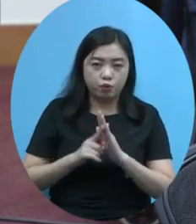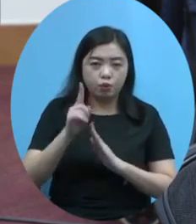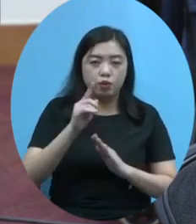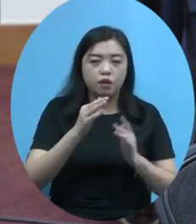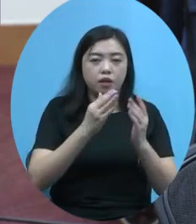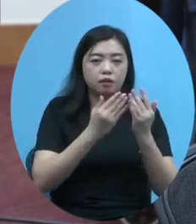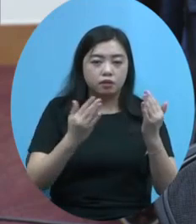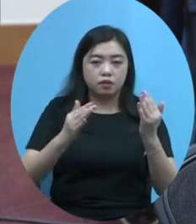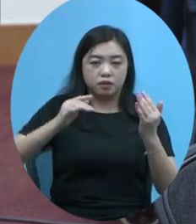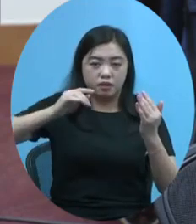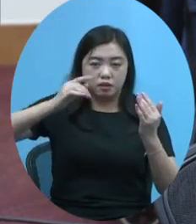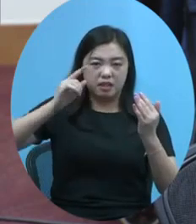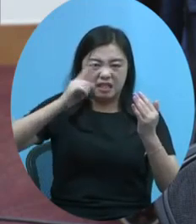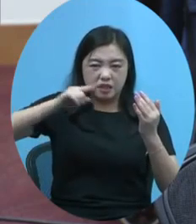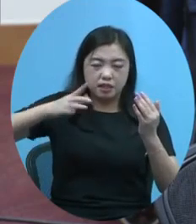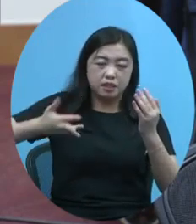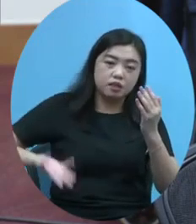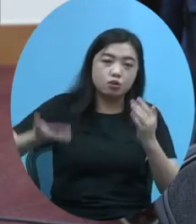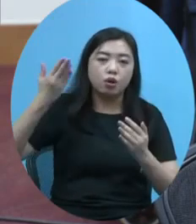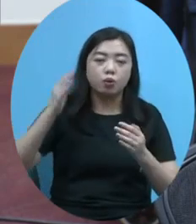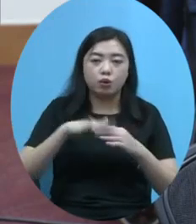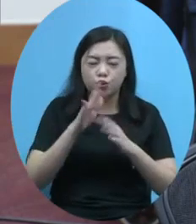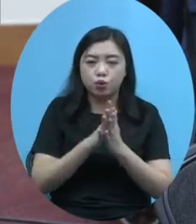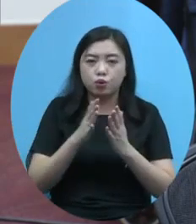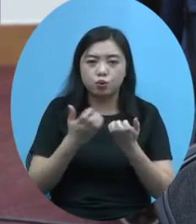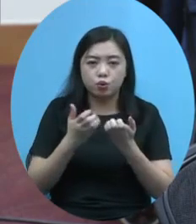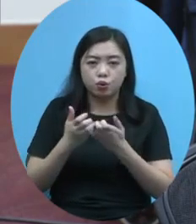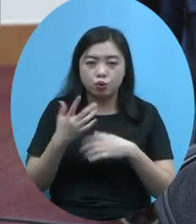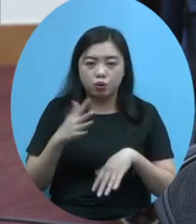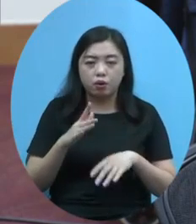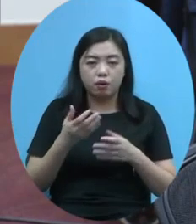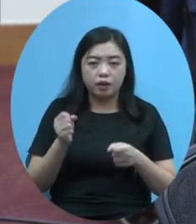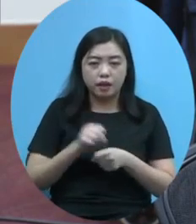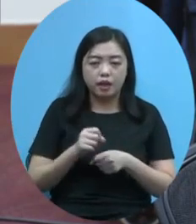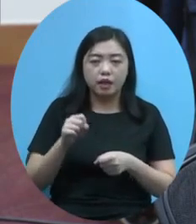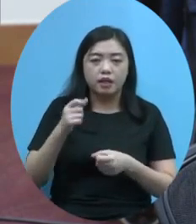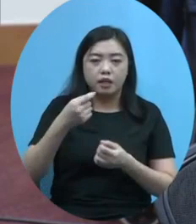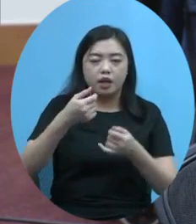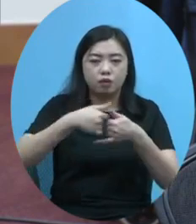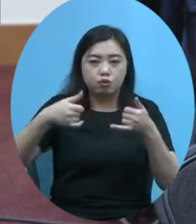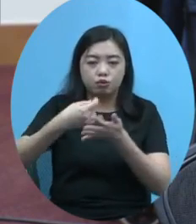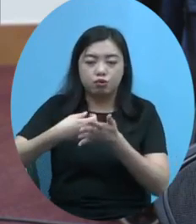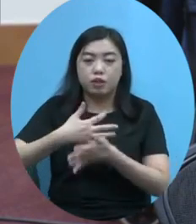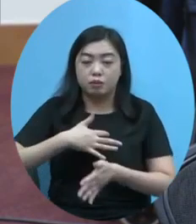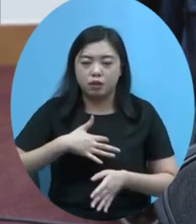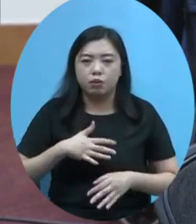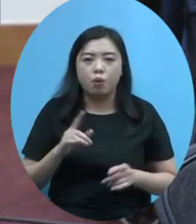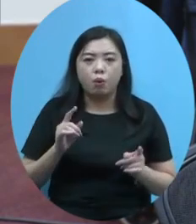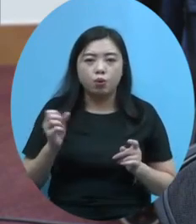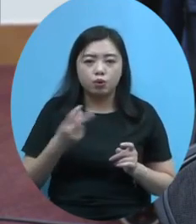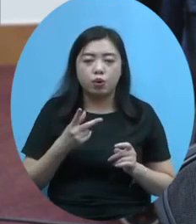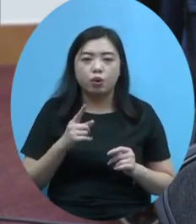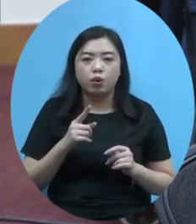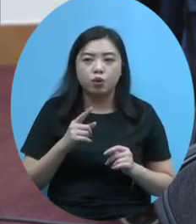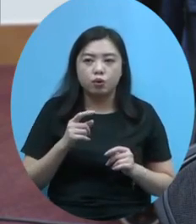字啦，即係中心認為當確診數字上升到四位數字嘅時候，有冇需要再次收緊翻社交距離措施啦？同埋對於再